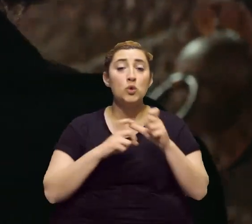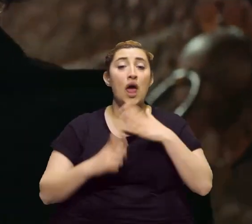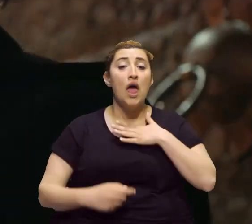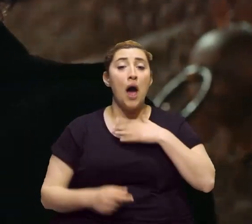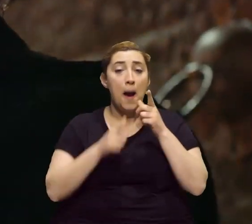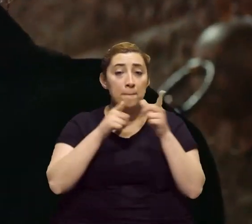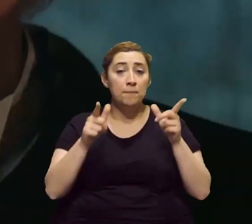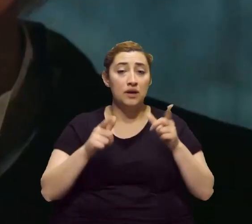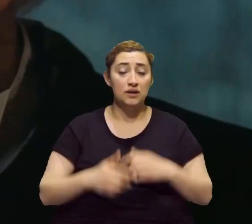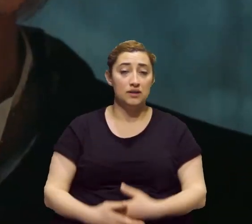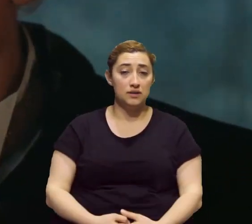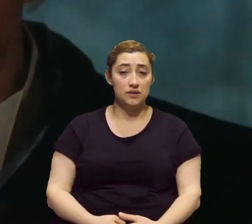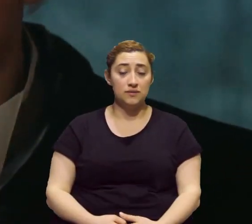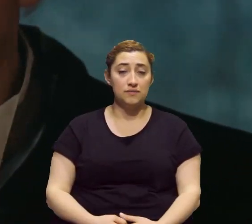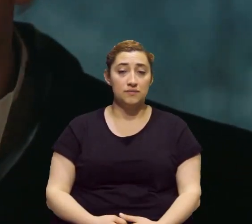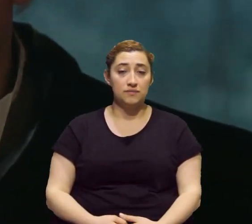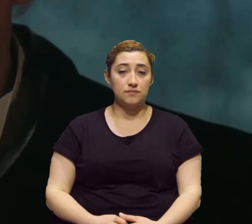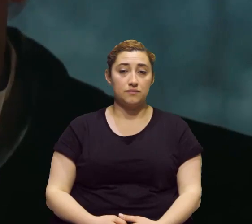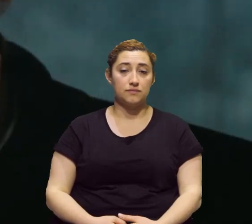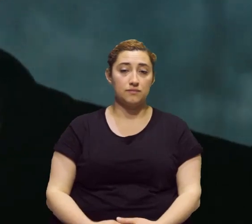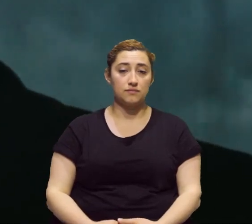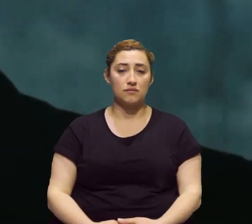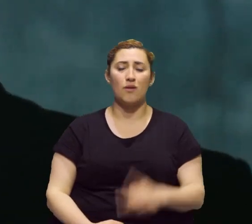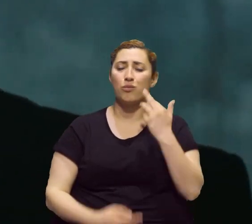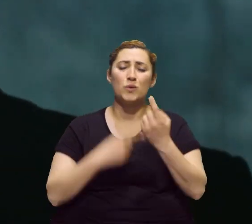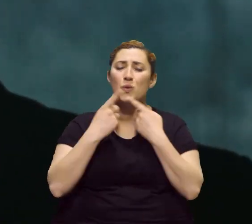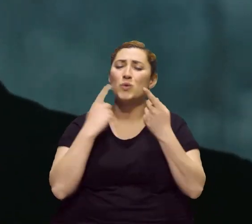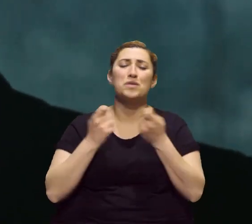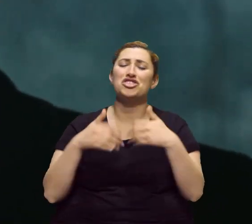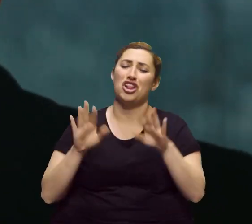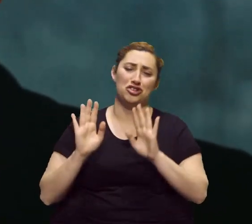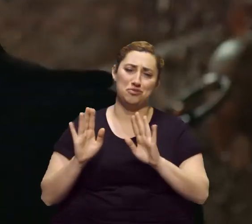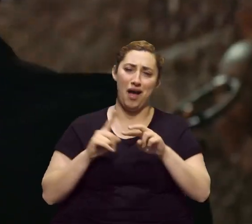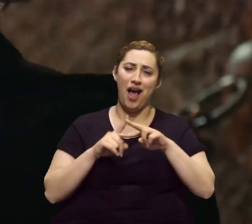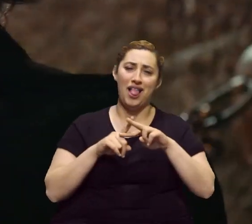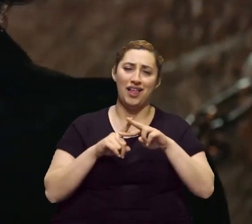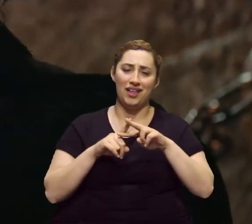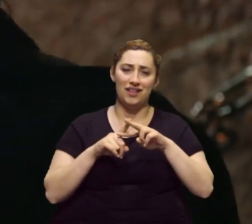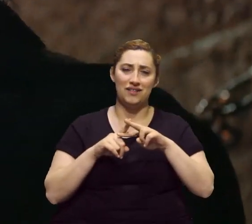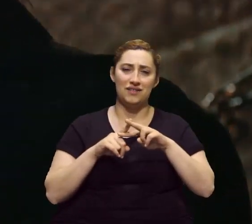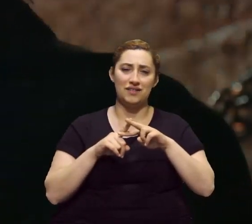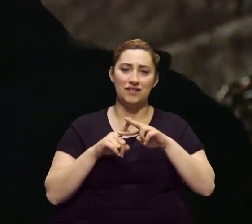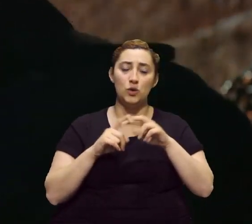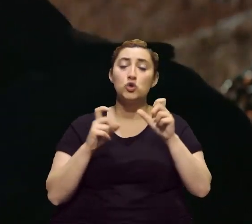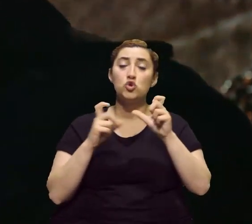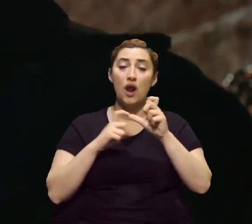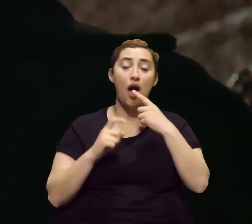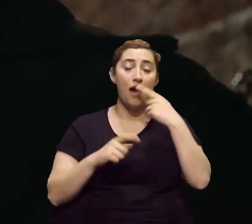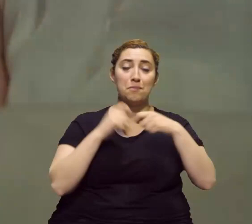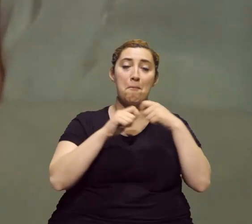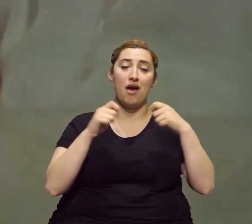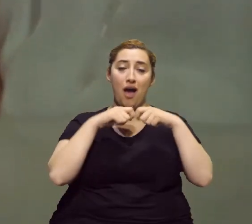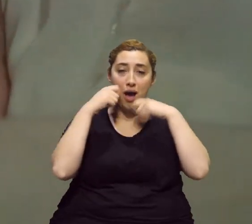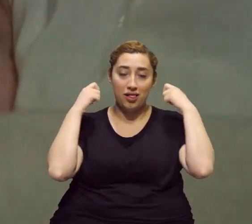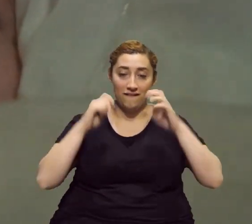Süreyya! Süreyya'nın başında çuval var. Boşuna konuşmaya çalışma Ali. Süreyya'nın ağzı